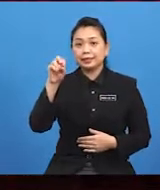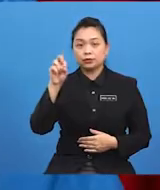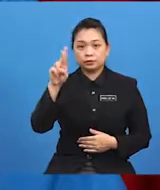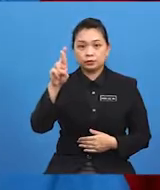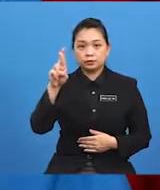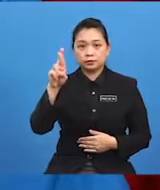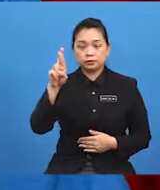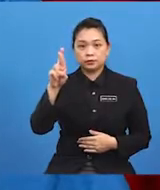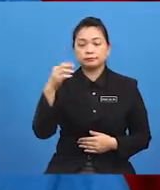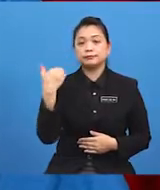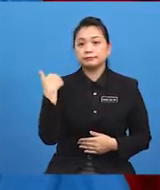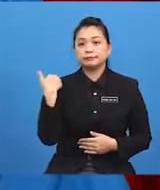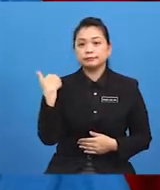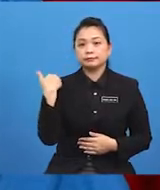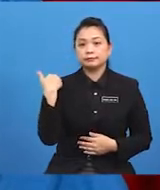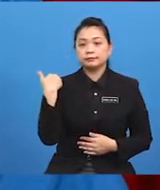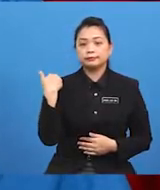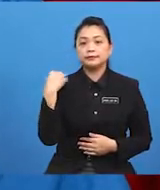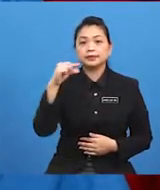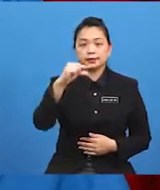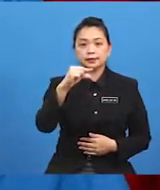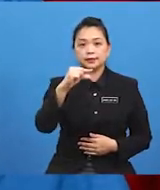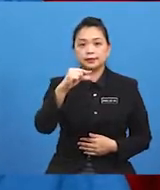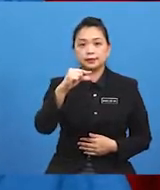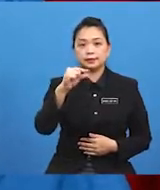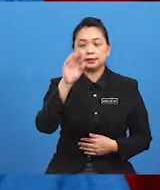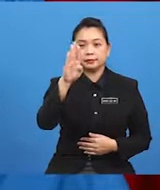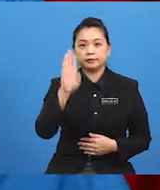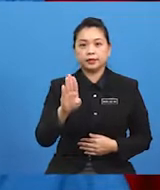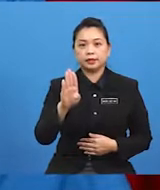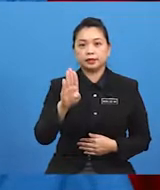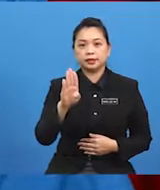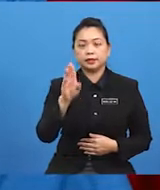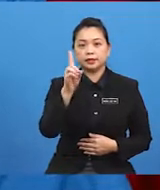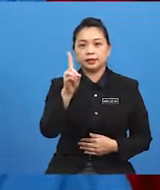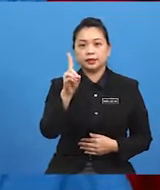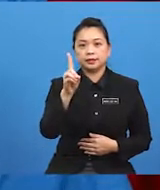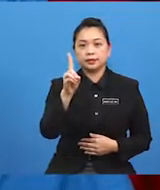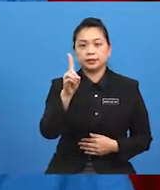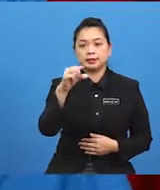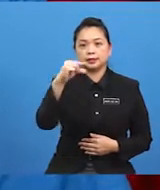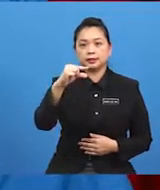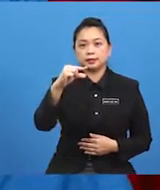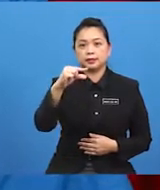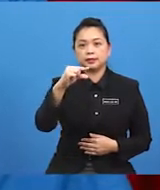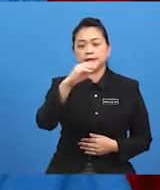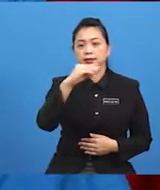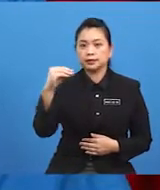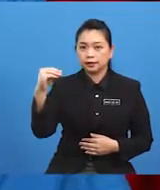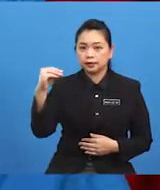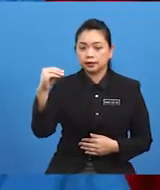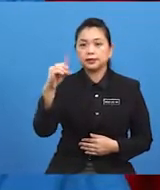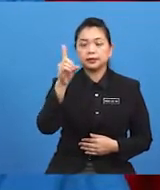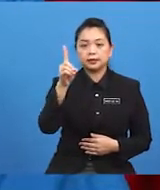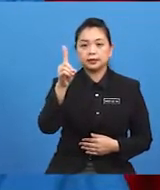minor? Not-notnya ialah G, B flat, D, G dan